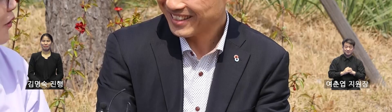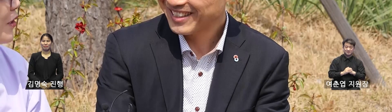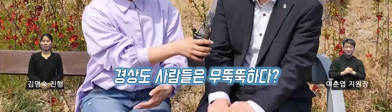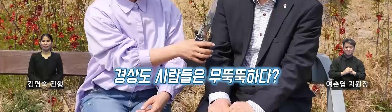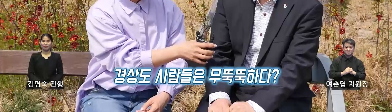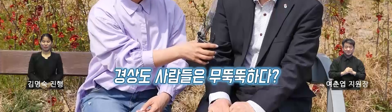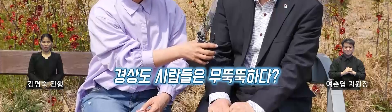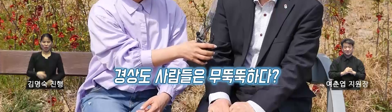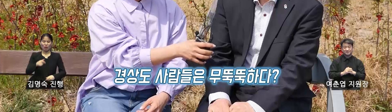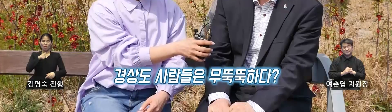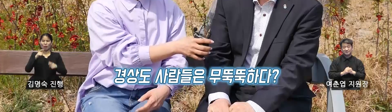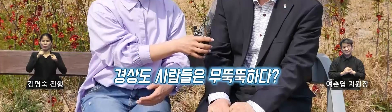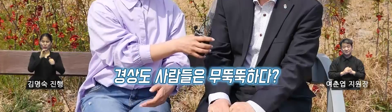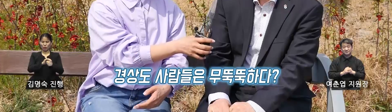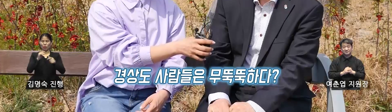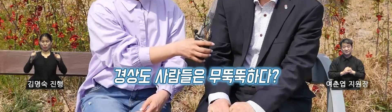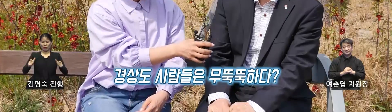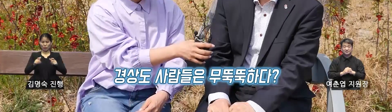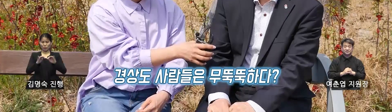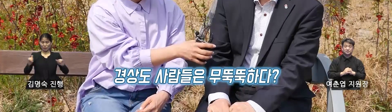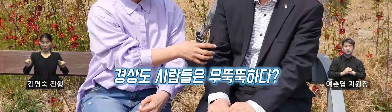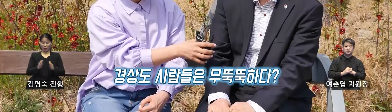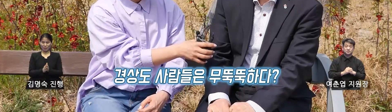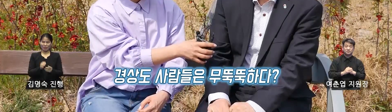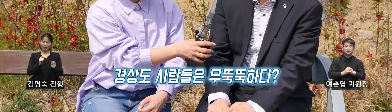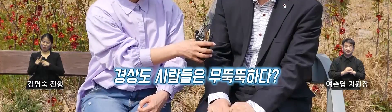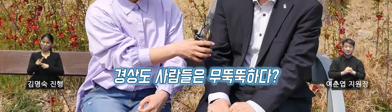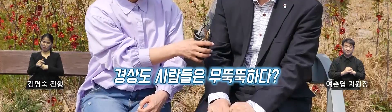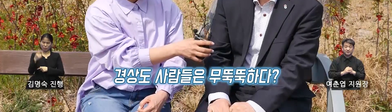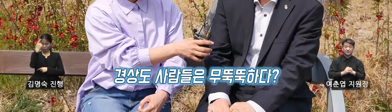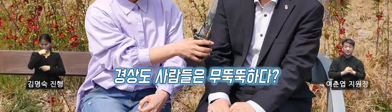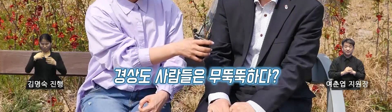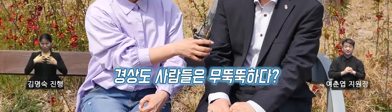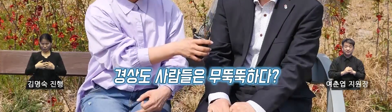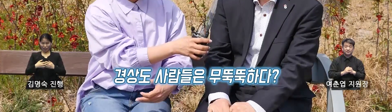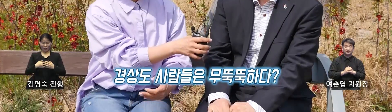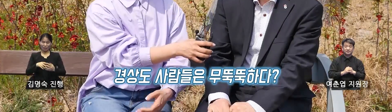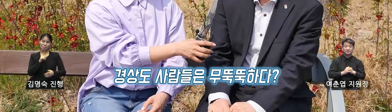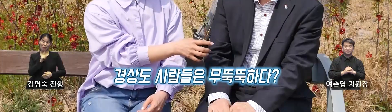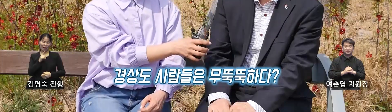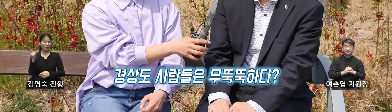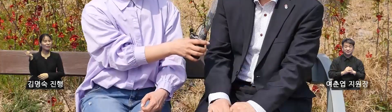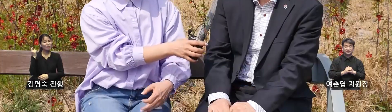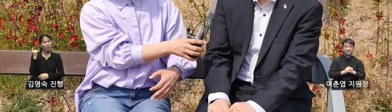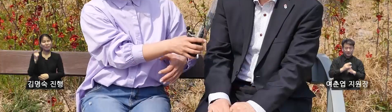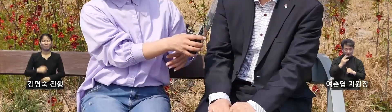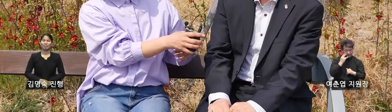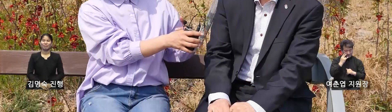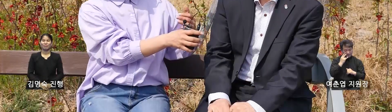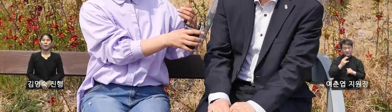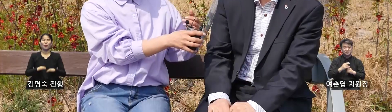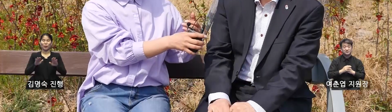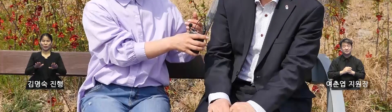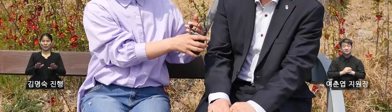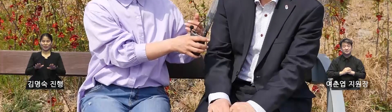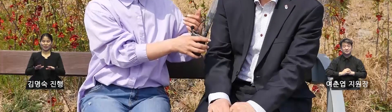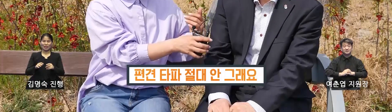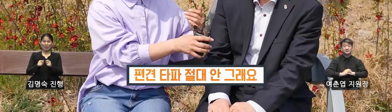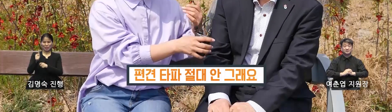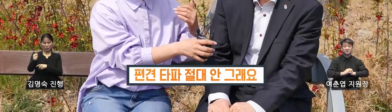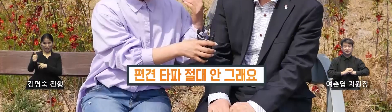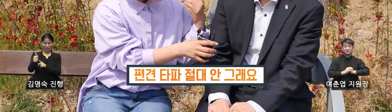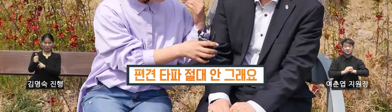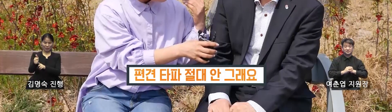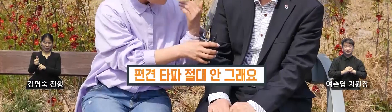좀 경상도 분들이 좀 많이 묵뚝뚝하다는 그런 이야기를 많이 들었는데 네. 오늘 이제 지원장님이